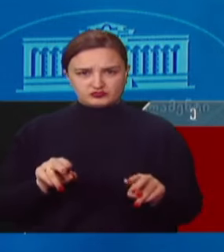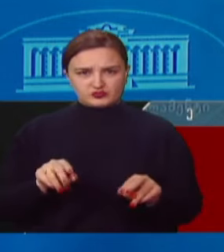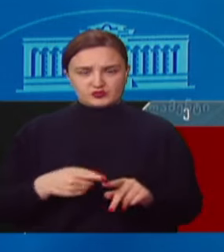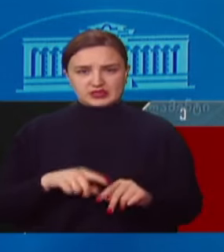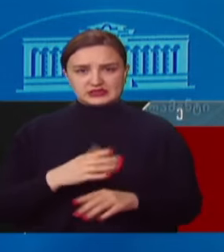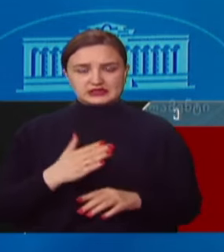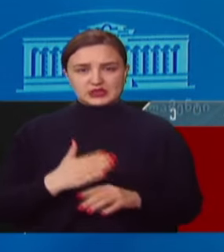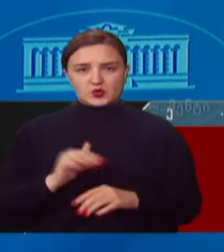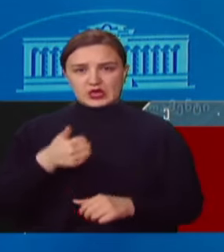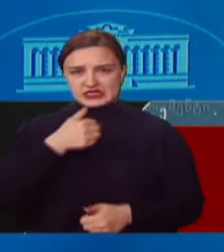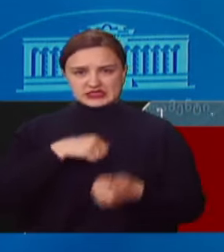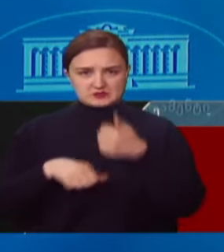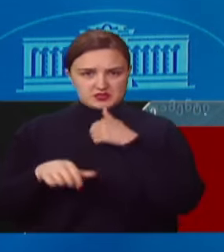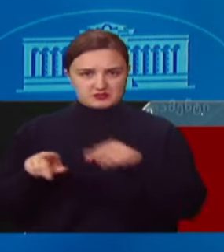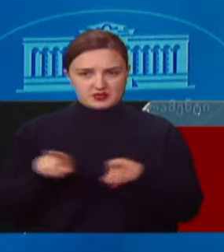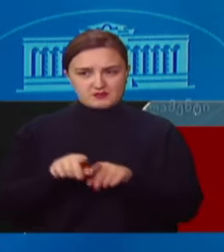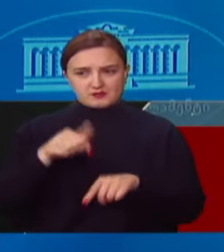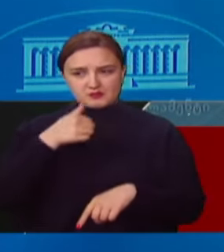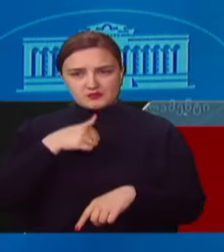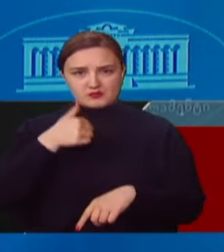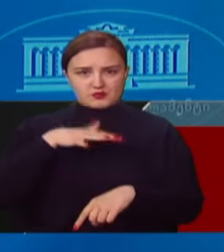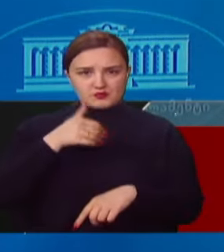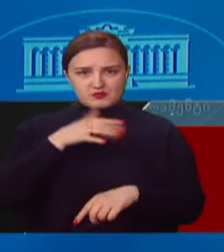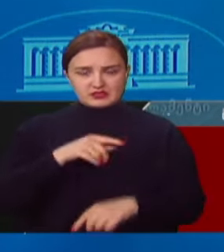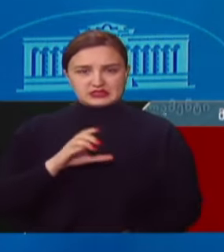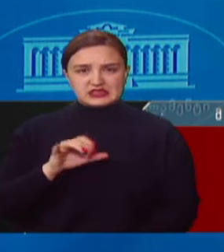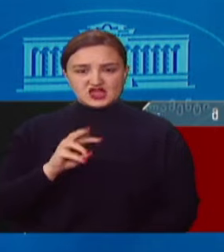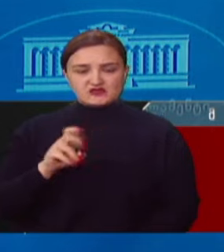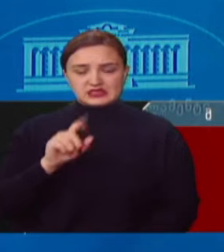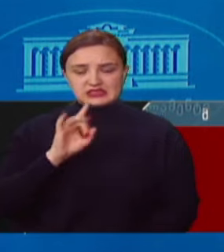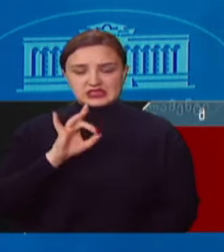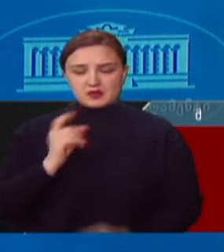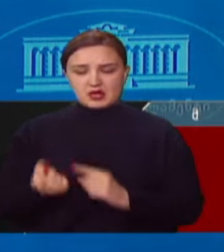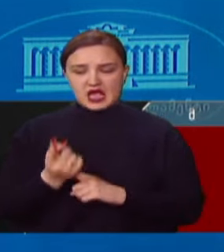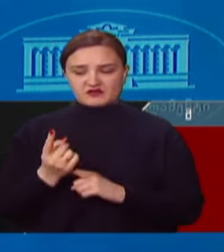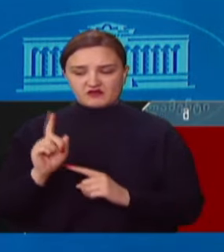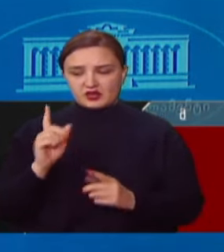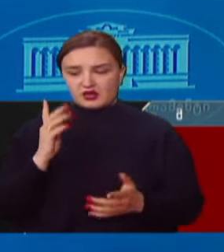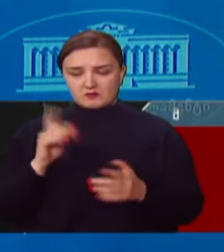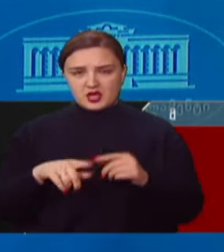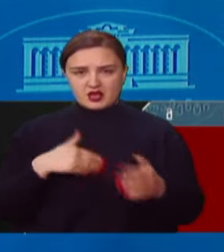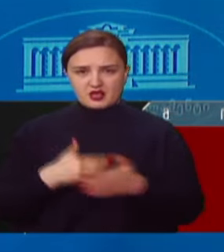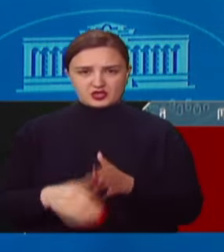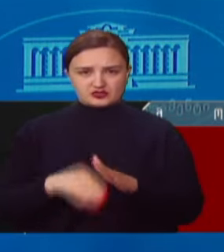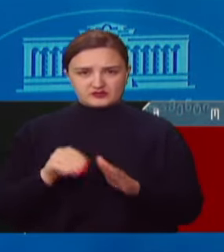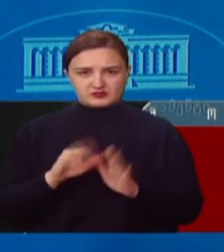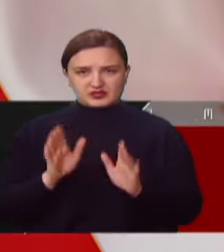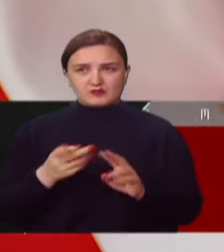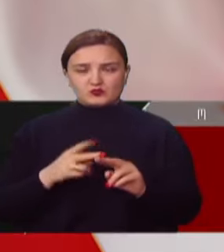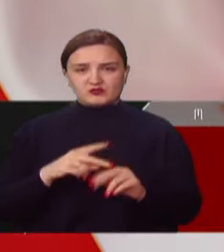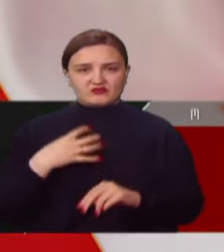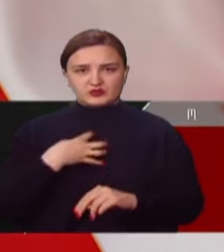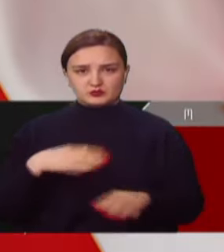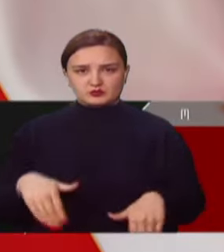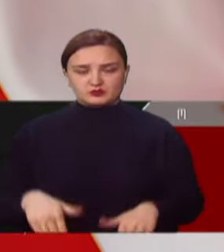ერთგვარი ექსპერიმენტი, სანამ ბატონი მიხეილ სარჯველაძე გაერკვევა რა ხდება ჯანდაცვის სისტემაში, ამ დროს მოვა არჩევნებიც, ამიტომ ხალხისთვის არაფერი არ შეიცვლება.